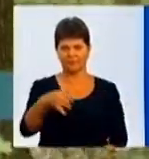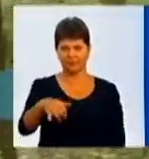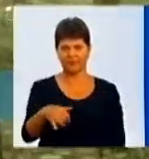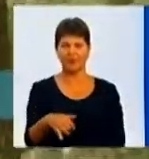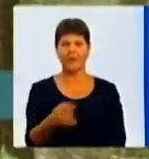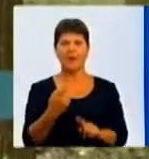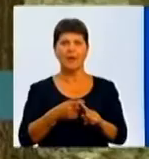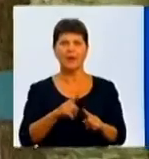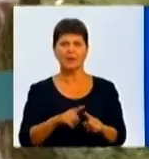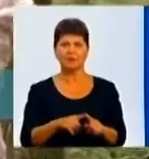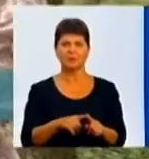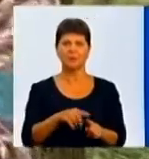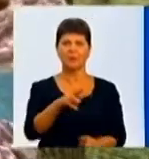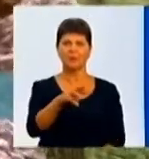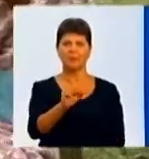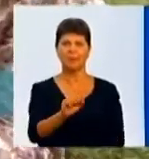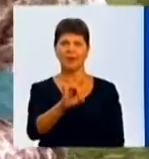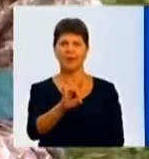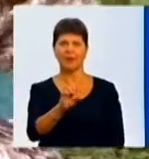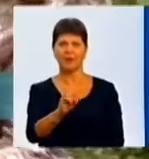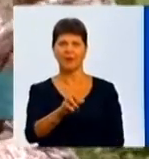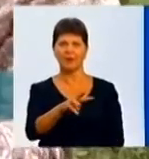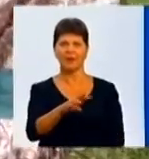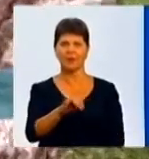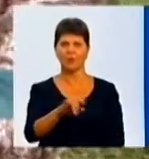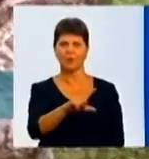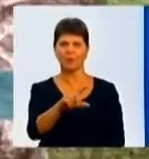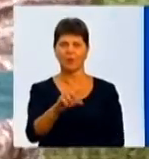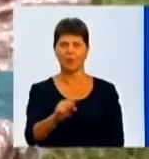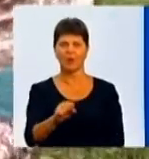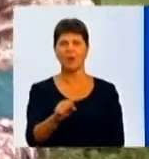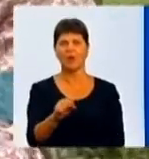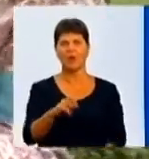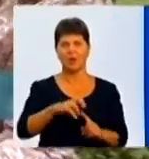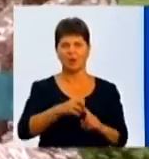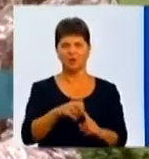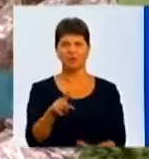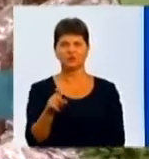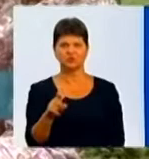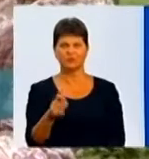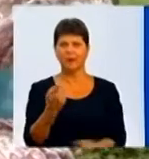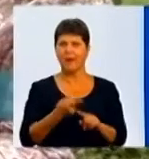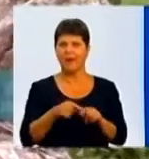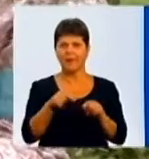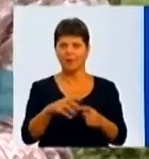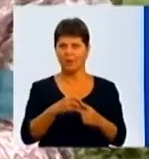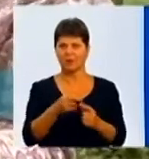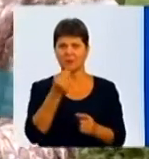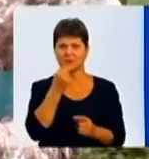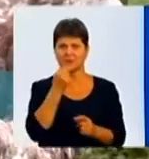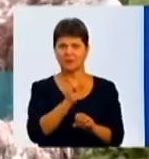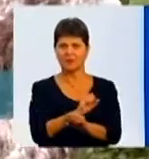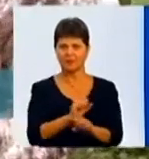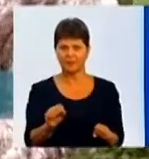Цей гриб червивий. Он червивий, і такі гриби не рекомендується кушати, тому що вже тіло